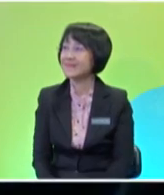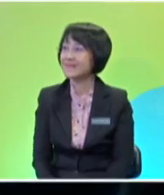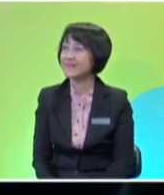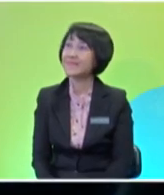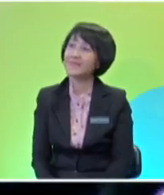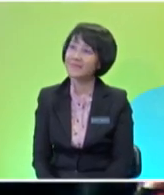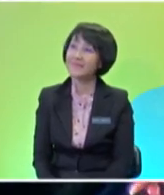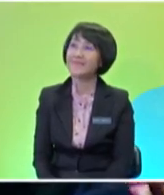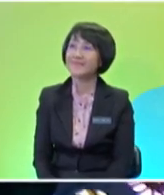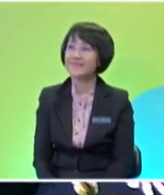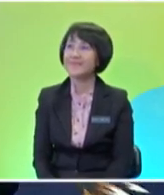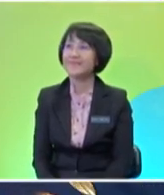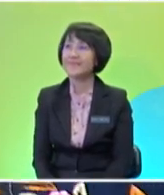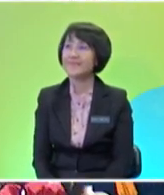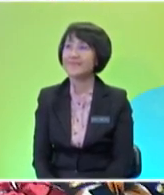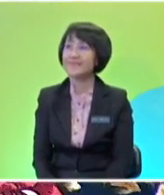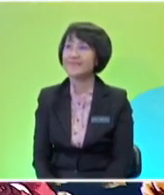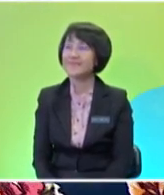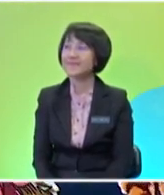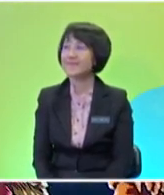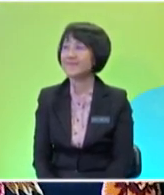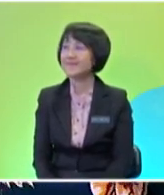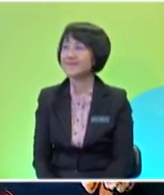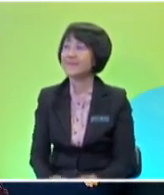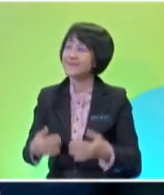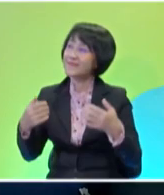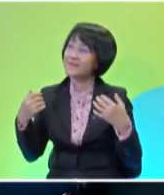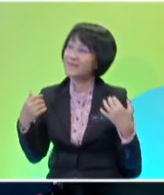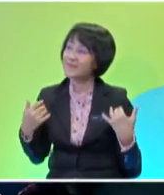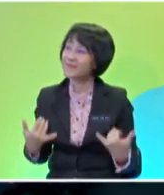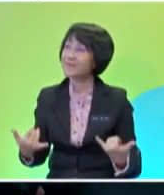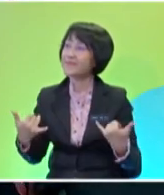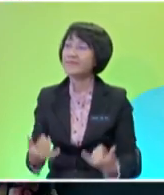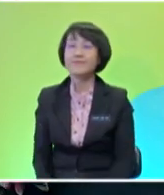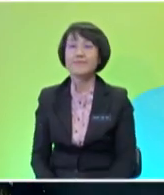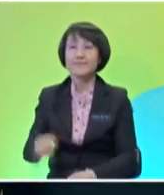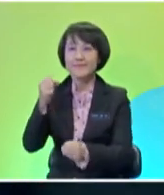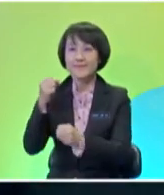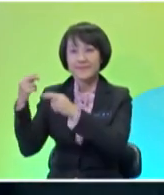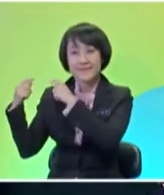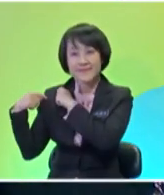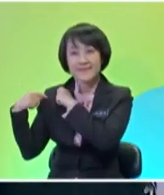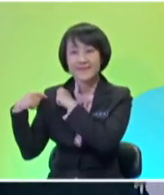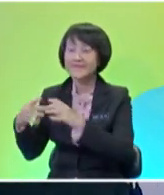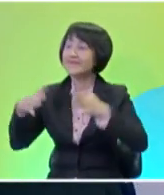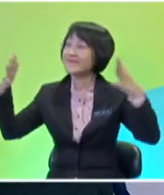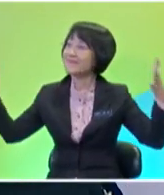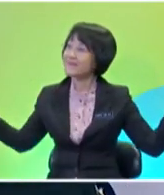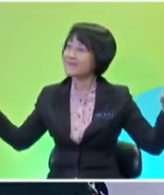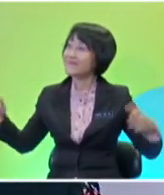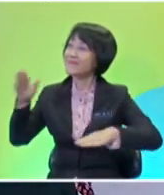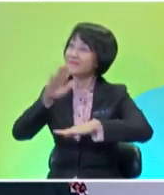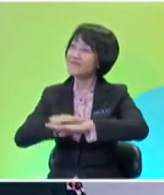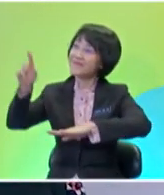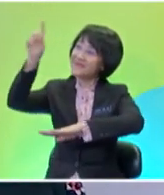bayi yang cantik dan terperinci jadi itu peranan mereka sangat besar contohnya pada